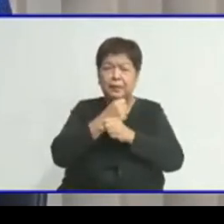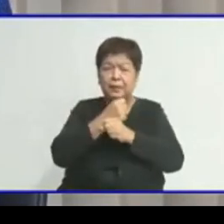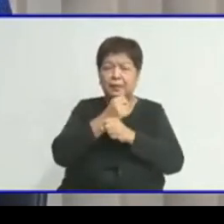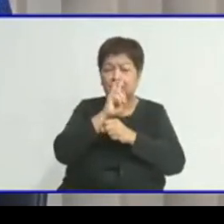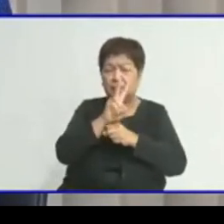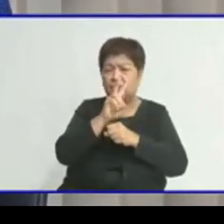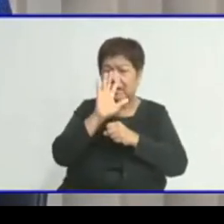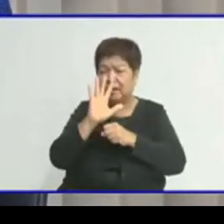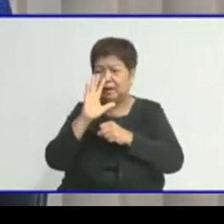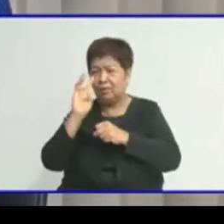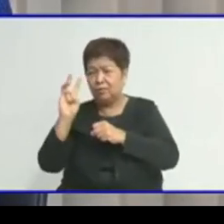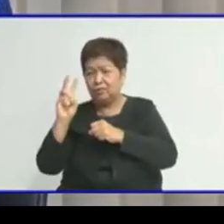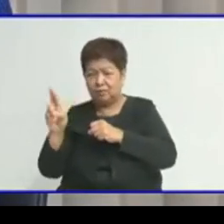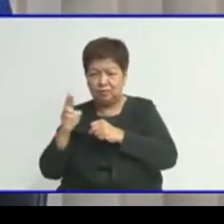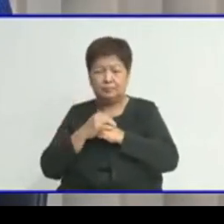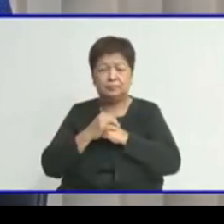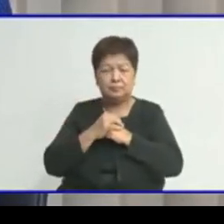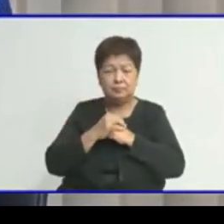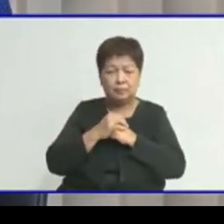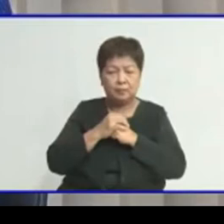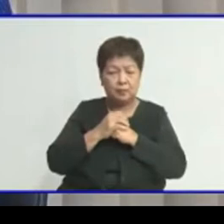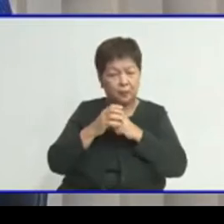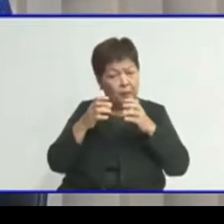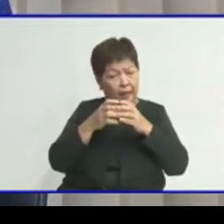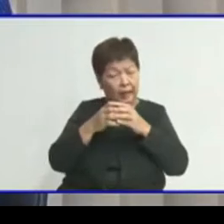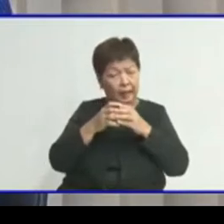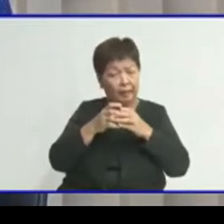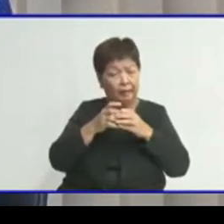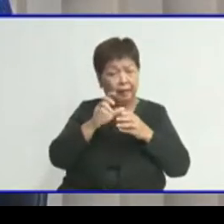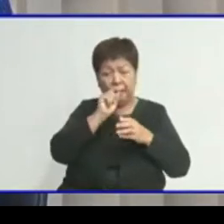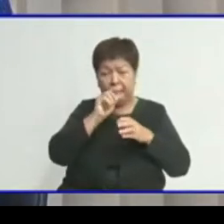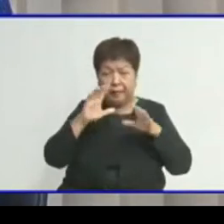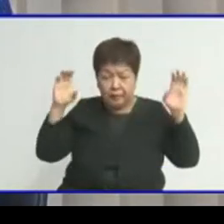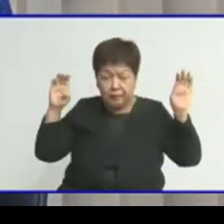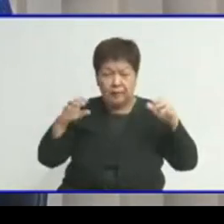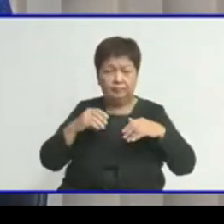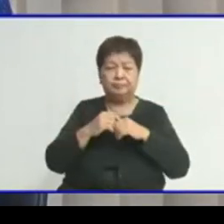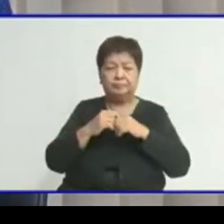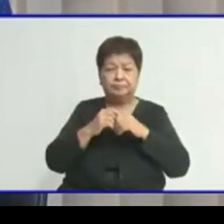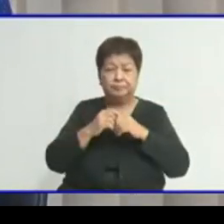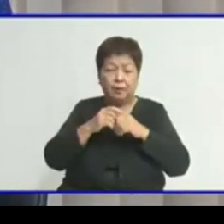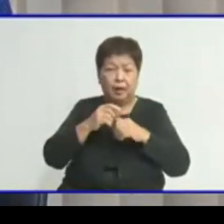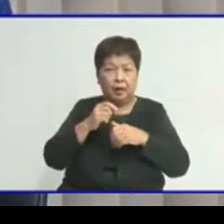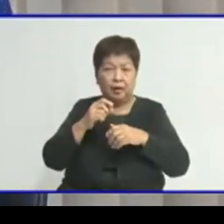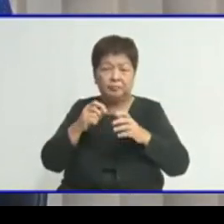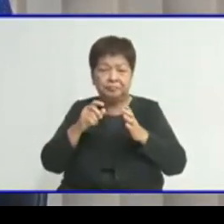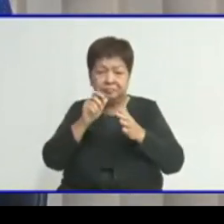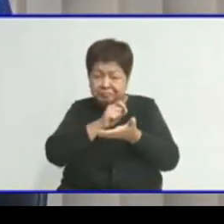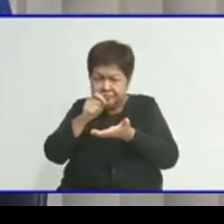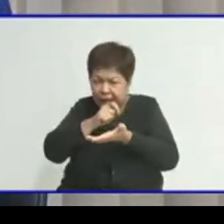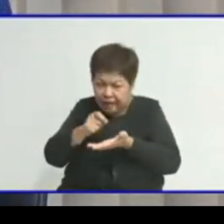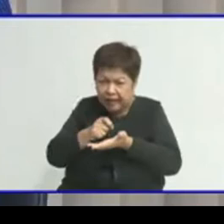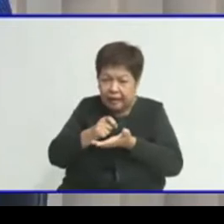ณะรัฐมนตรีก็ได้มีมติเห็นชอบร่างระเบียบสำนักนายกรัฐมนตรีว่าด้วยการคัดกรองคนต่างด้า